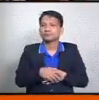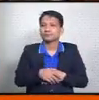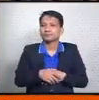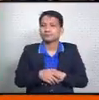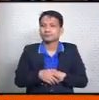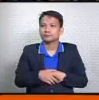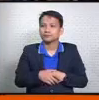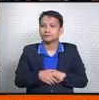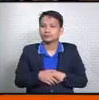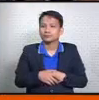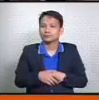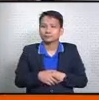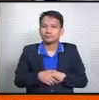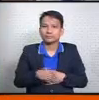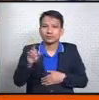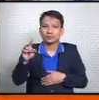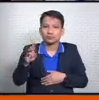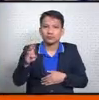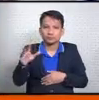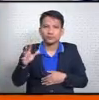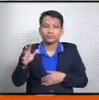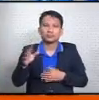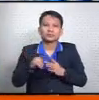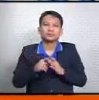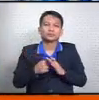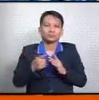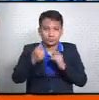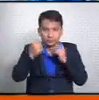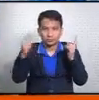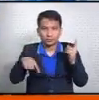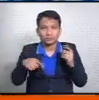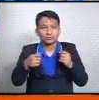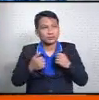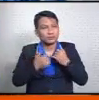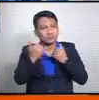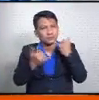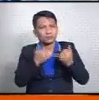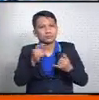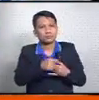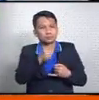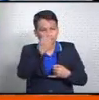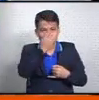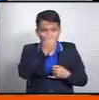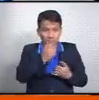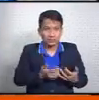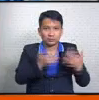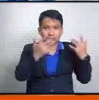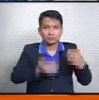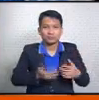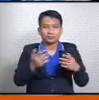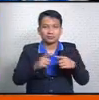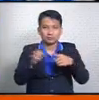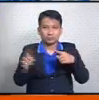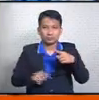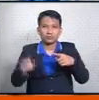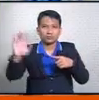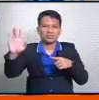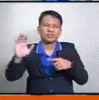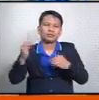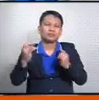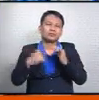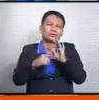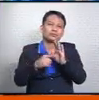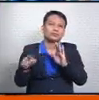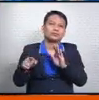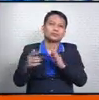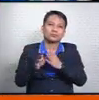Mga 1:45 kami nagigising. Tapos sumigaw na siya. Sabi niya, sunog-sunog kasi ang kuryente doon sa